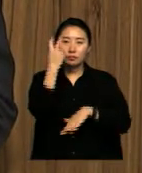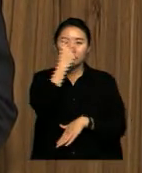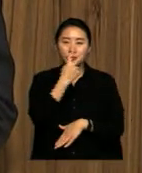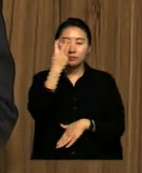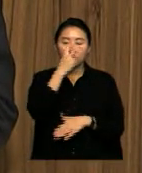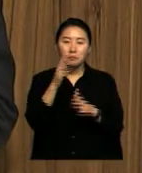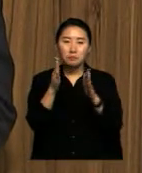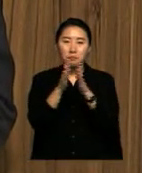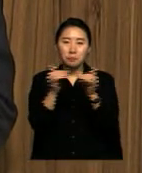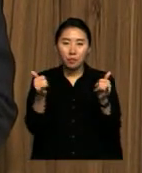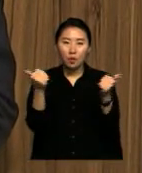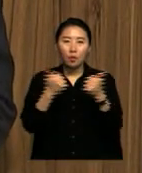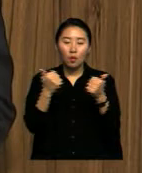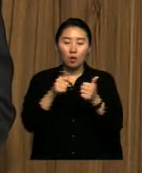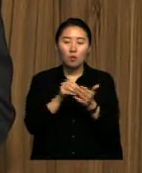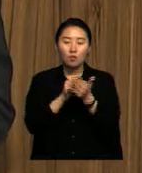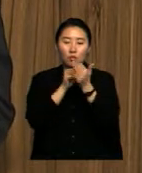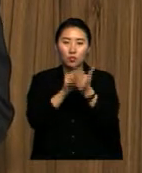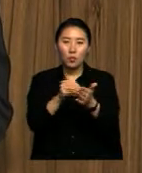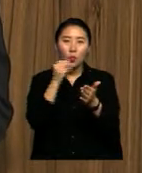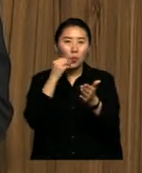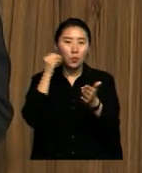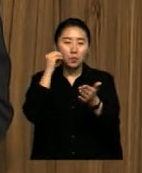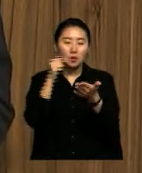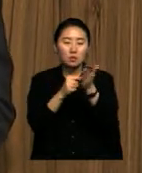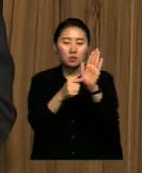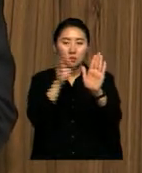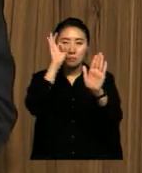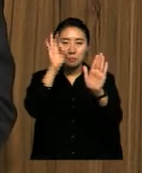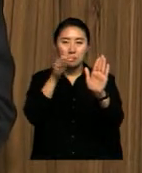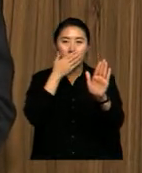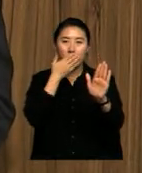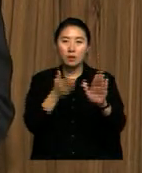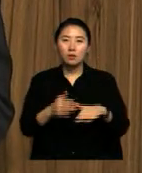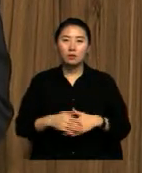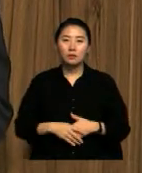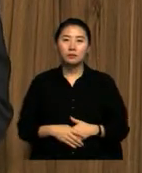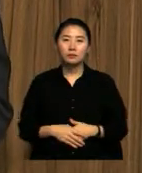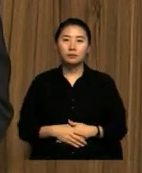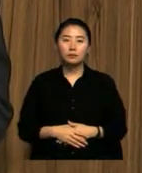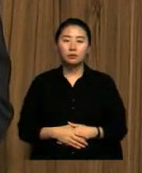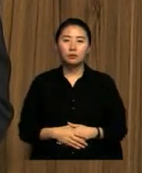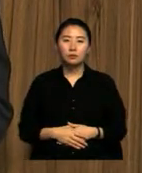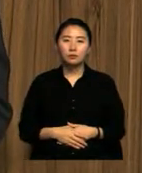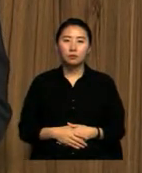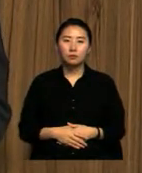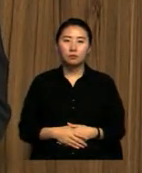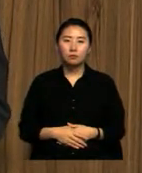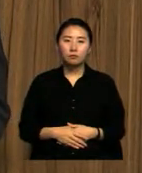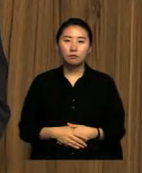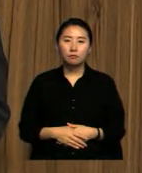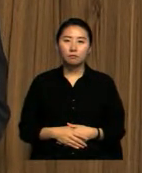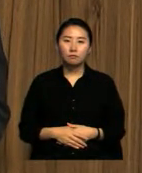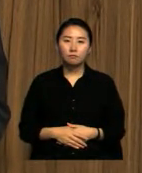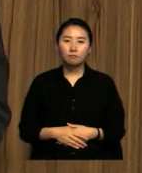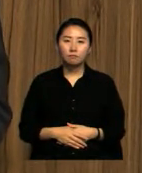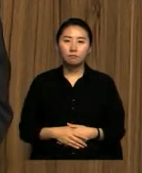통해 최종 승인되고 구리시 홈페이지에도 공개될 예정입니다. 딜라이브 서울경제케이블TV 김정표입니다.